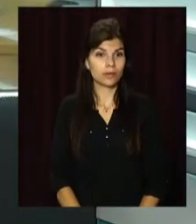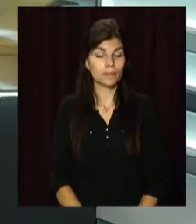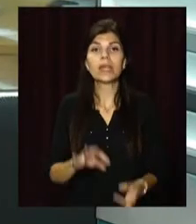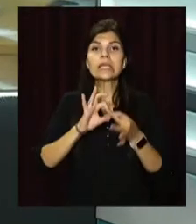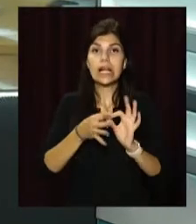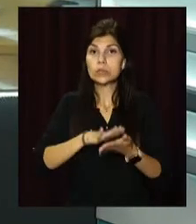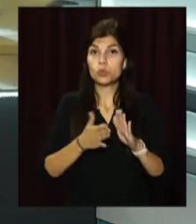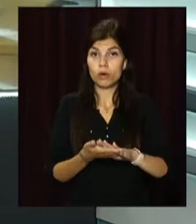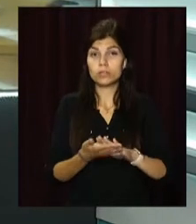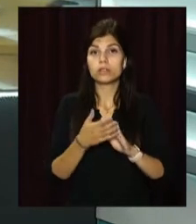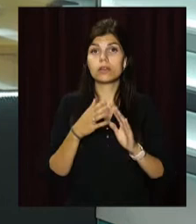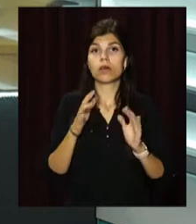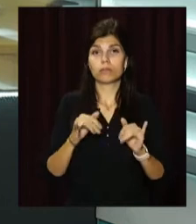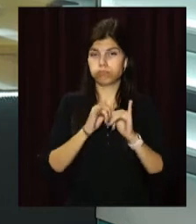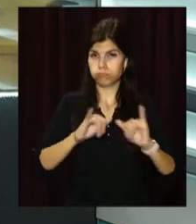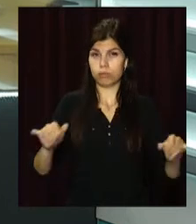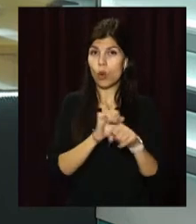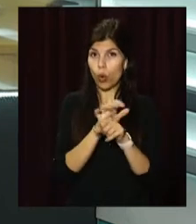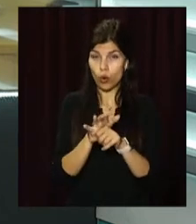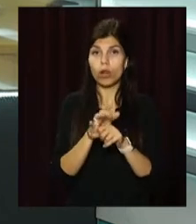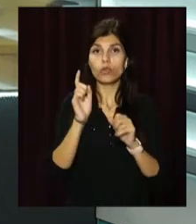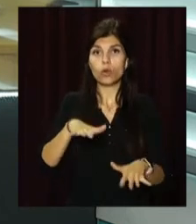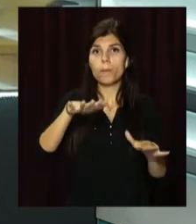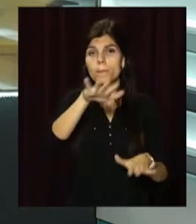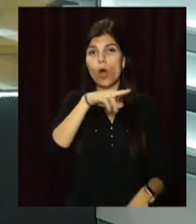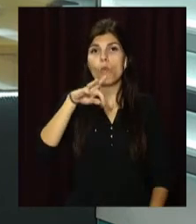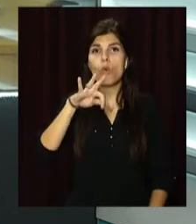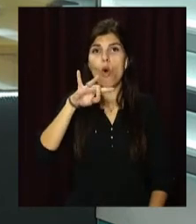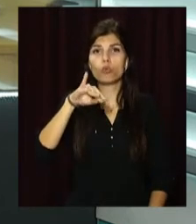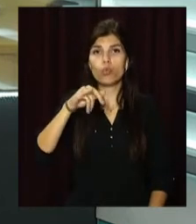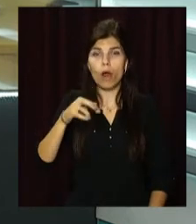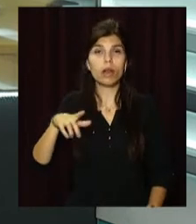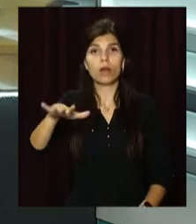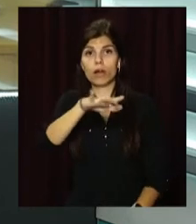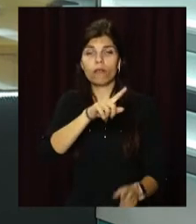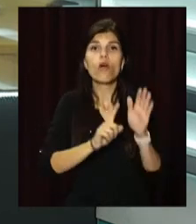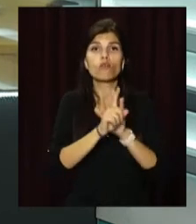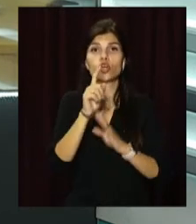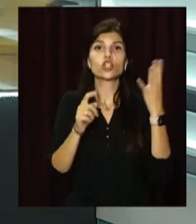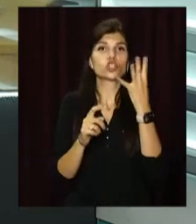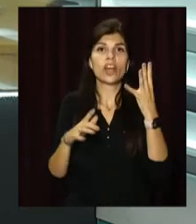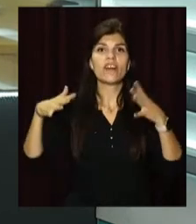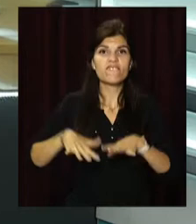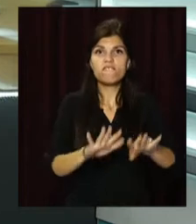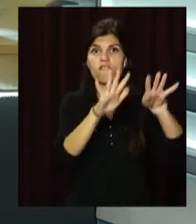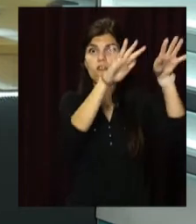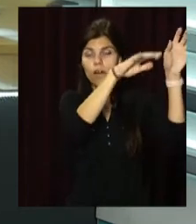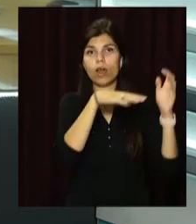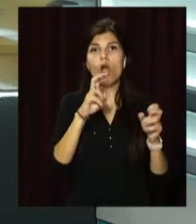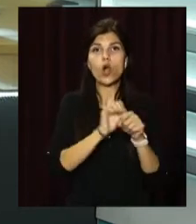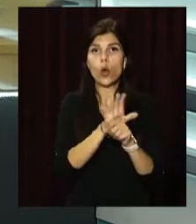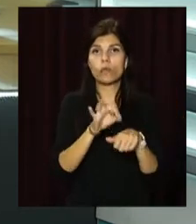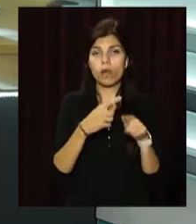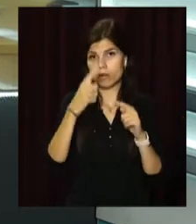Складна ситуація із розповсюдженням корони і в Португалії. В країні оголосили про початок четвертої хвилі коронавірусу. Про